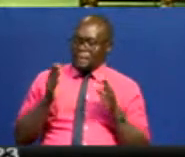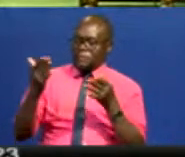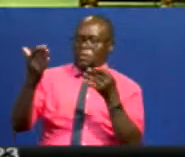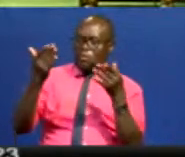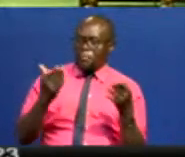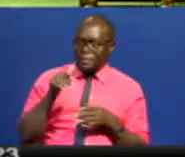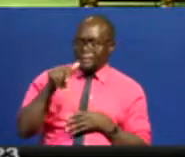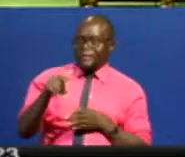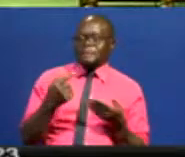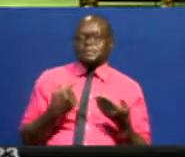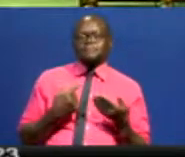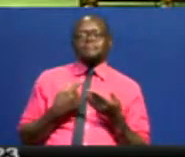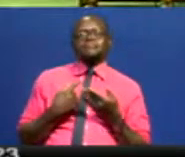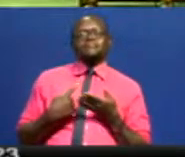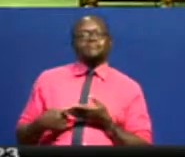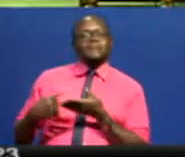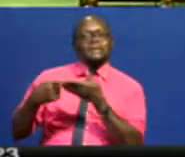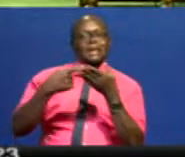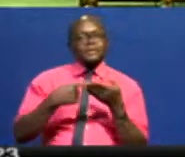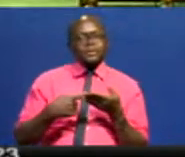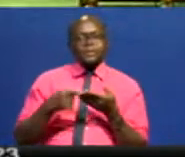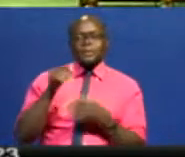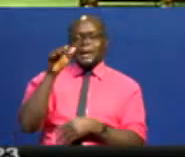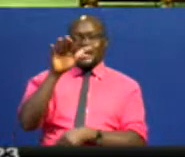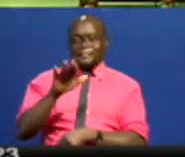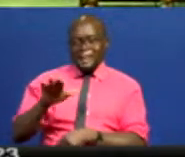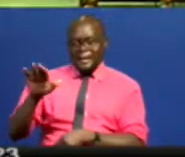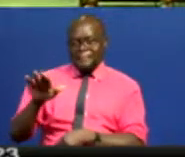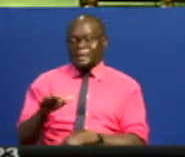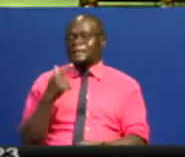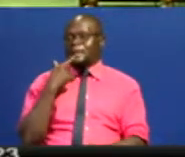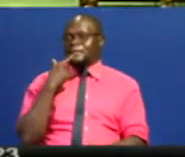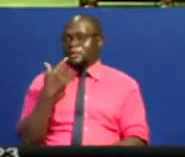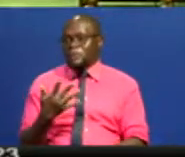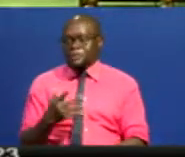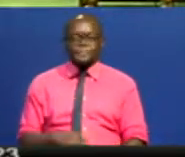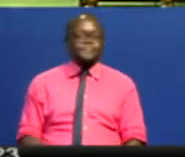bungeni, na niweze kusema kuwa Mheshimiwa Spika,